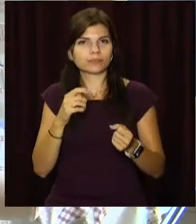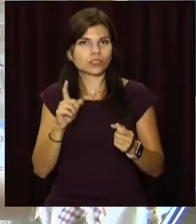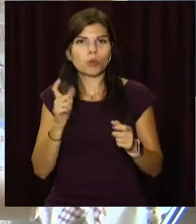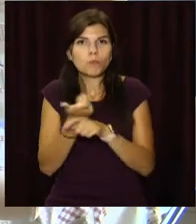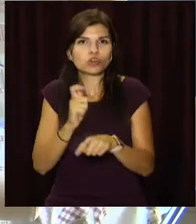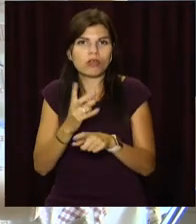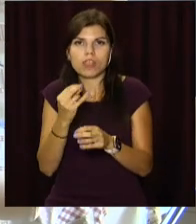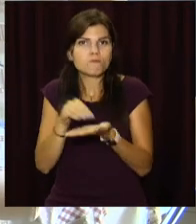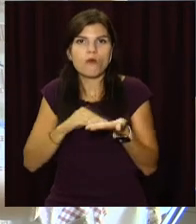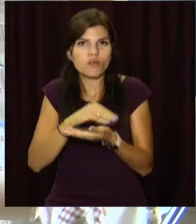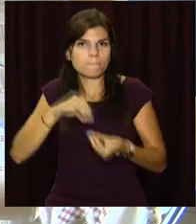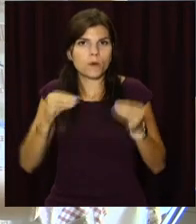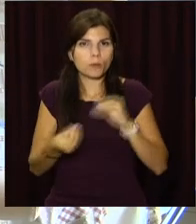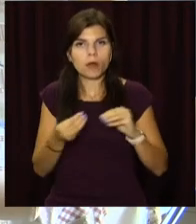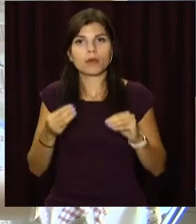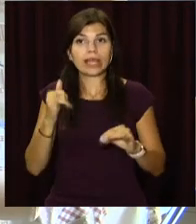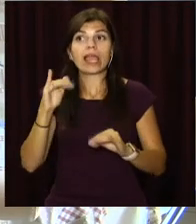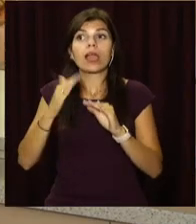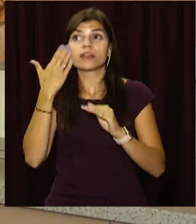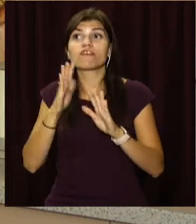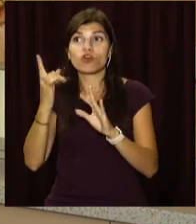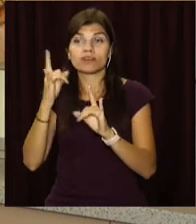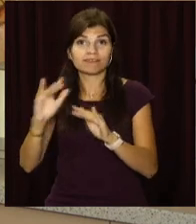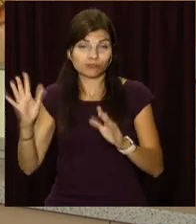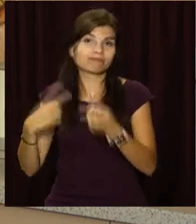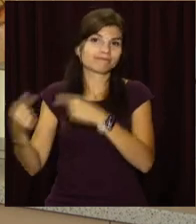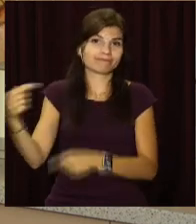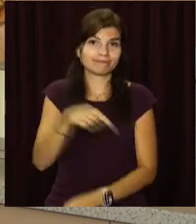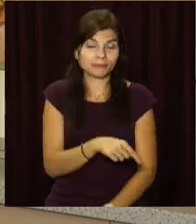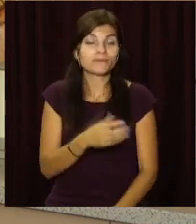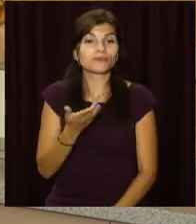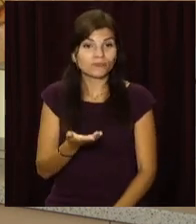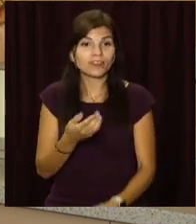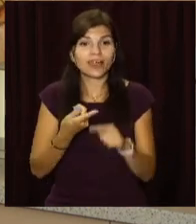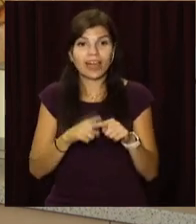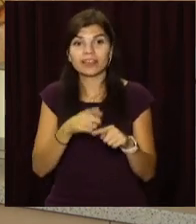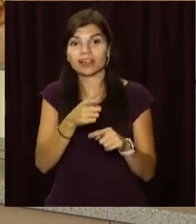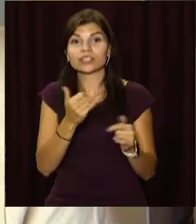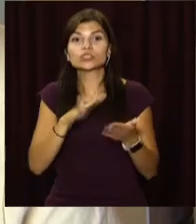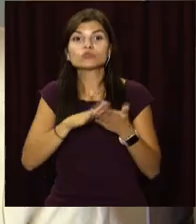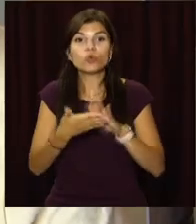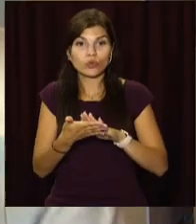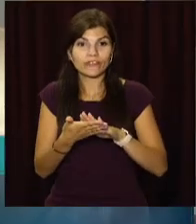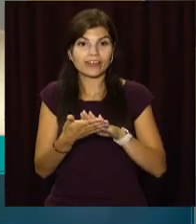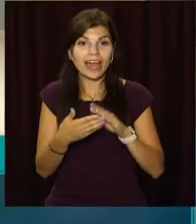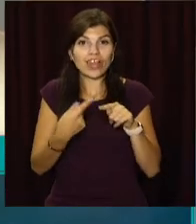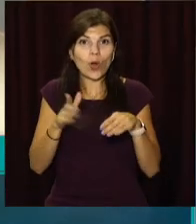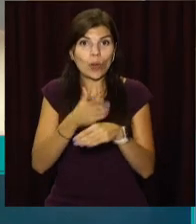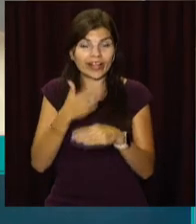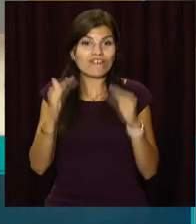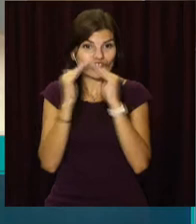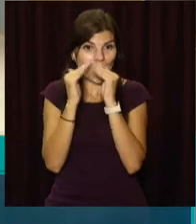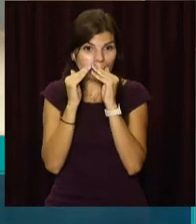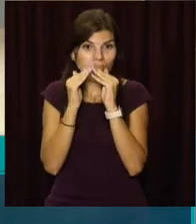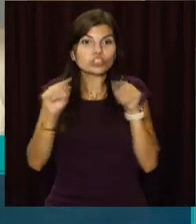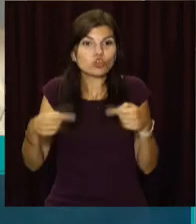батьківського піклування. Зараз тут 10 підопічних. За час роботи центру 9 підопічних всиновили. Условия в самому відділенні,